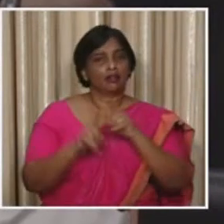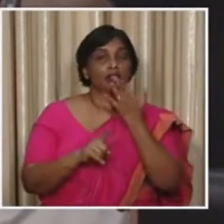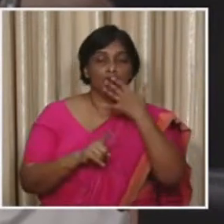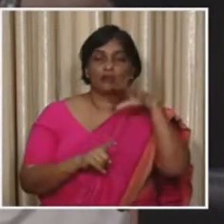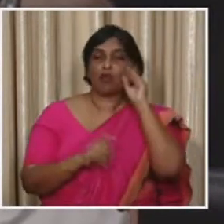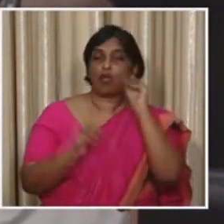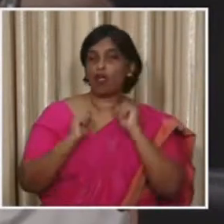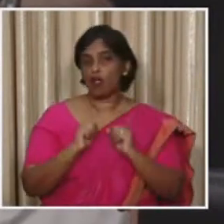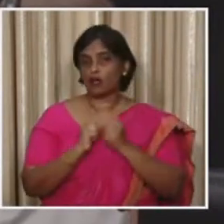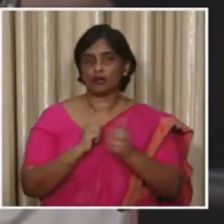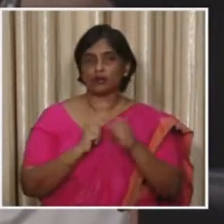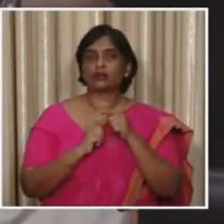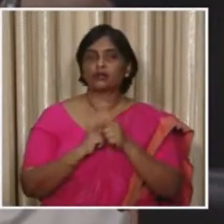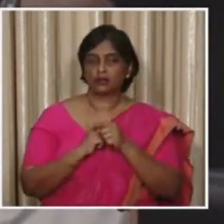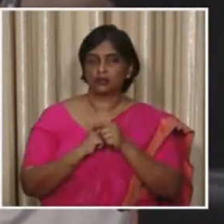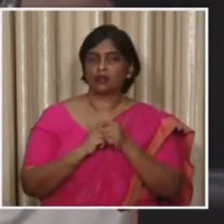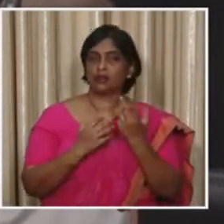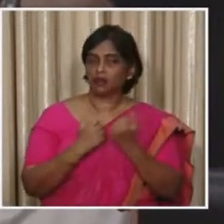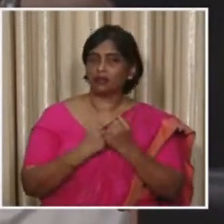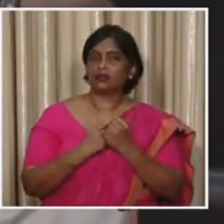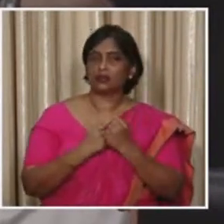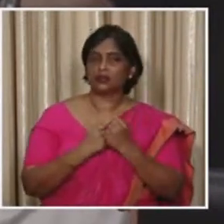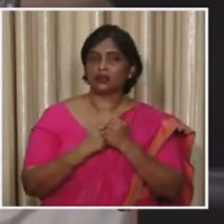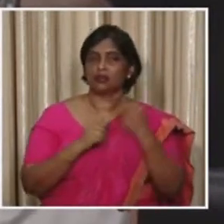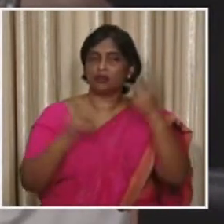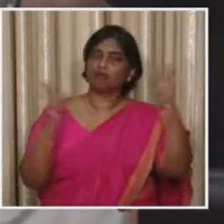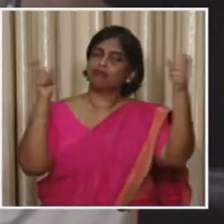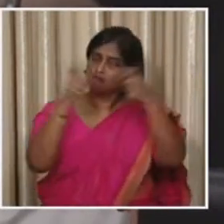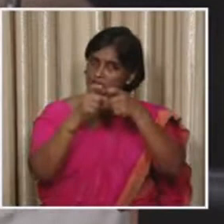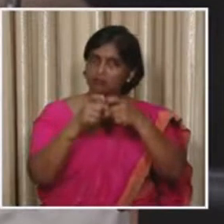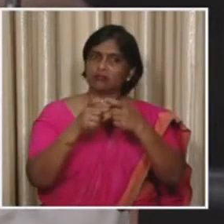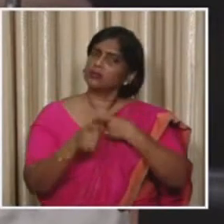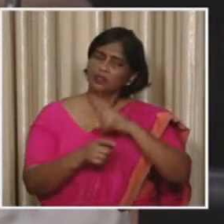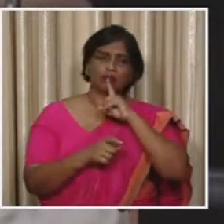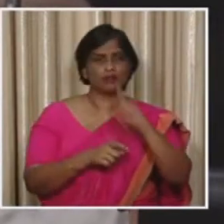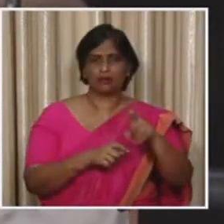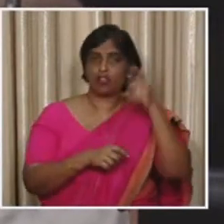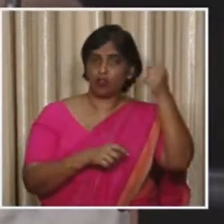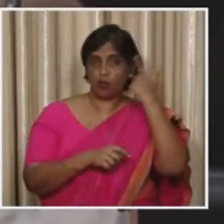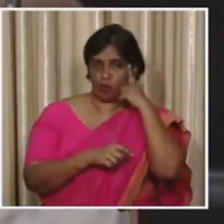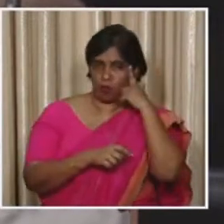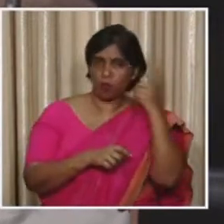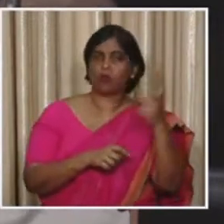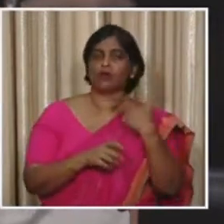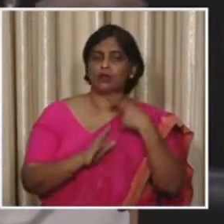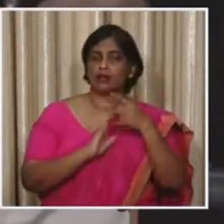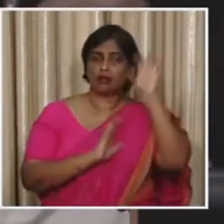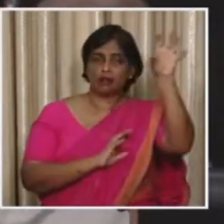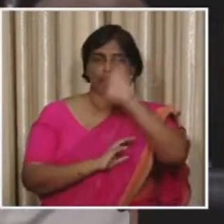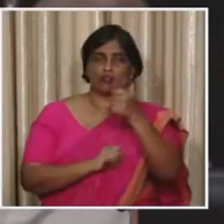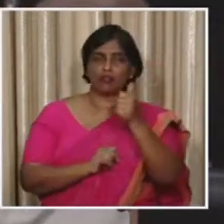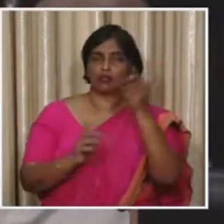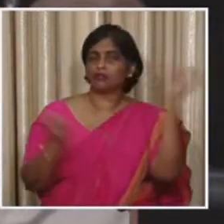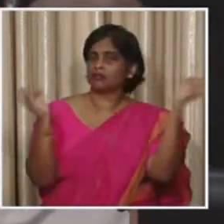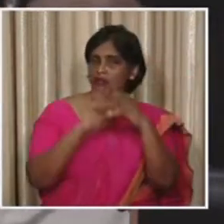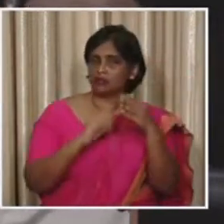ගන්න කොහොමද මේක කරන්නේ කියලා. ඒත් එතුමාට ඕනනම් ප්‍රෙසිඩන්ට් නානෑඩෝ එක කතා කරන්න. මං කියන්න මං එතුමා හොඳට දන්නවා. අපේ රටවල් දෙය ගැන කතා